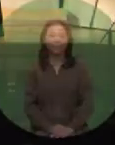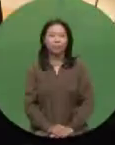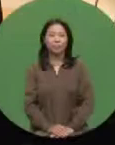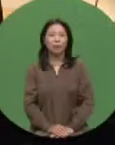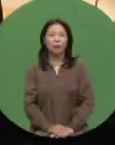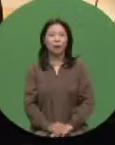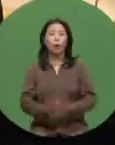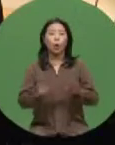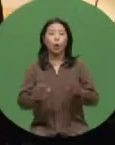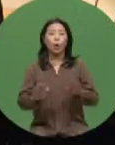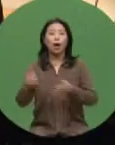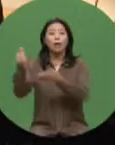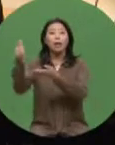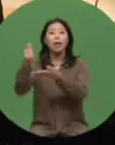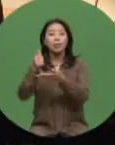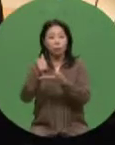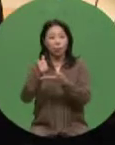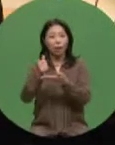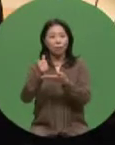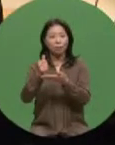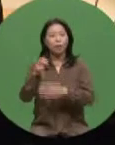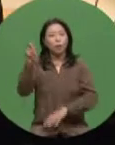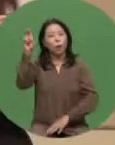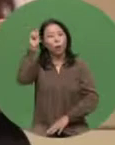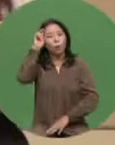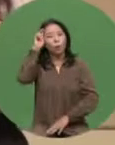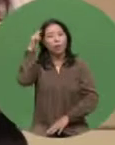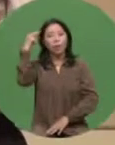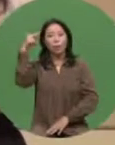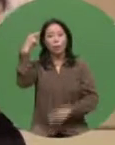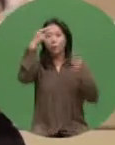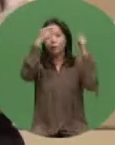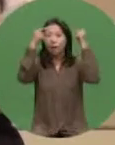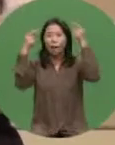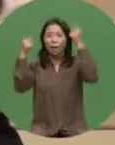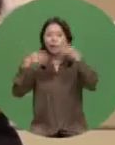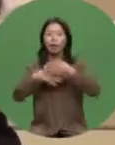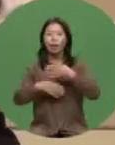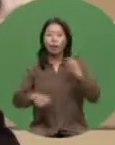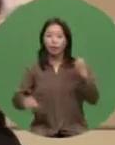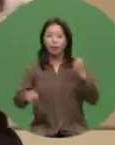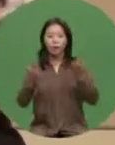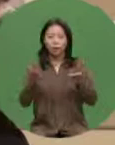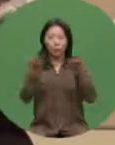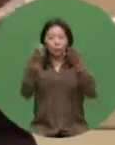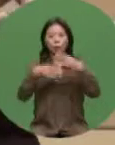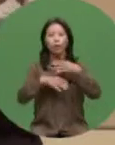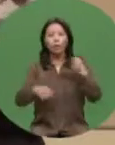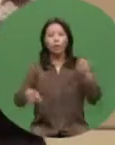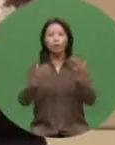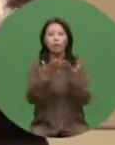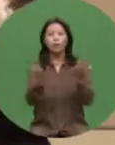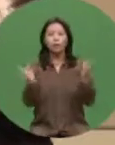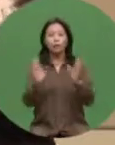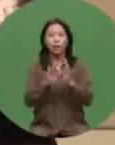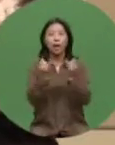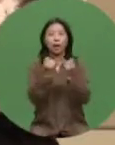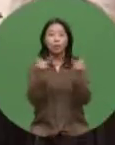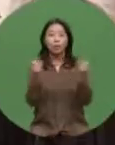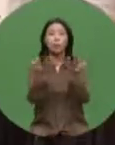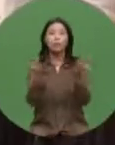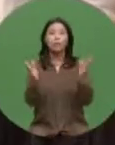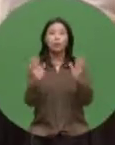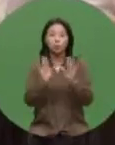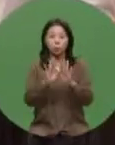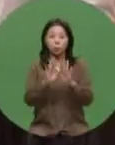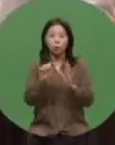また今回はゲストに、大阪教育大学の学生・卒業生で構成された女性